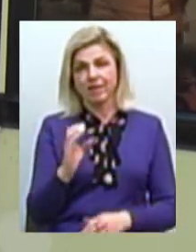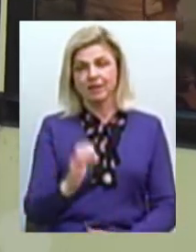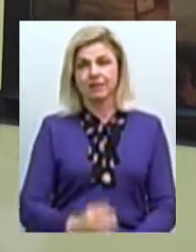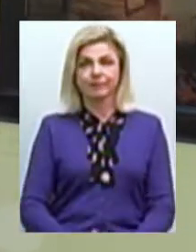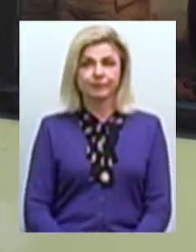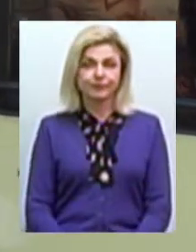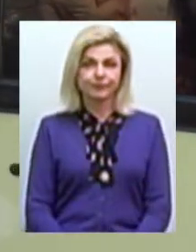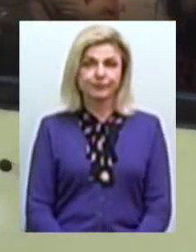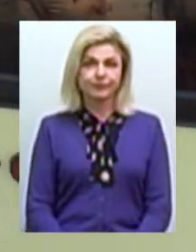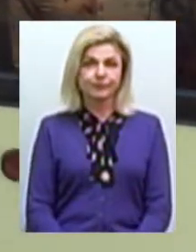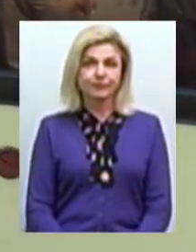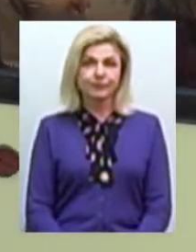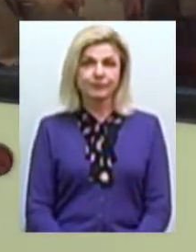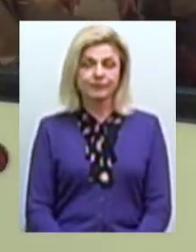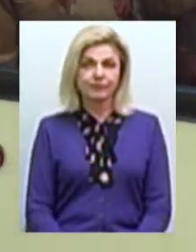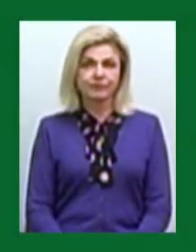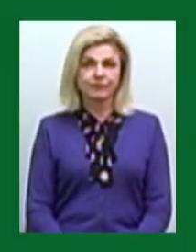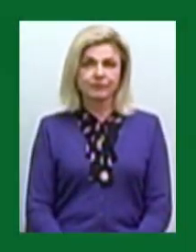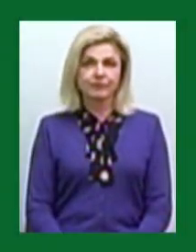Гурова, Ігор Чорний. Новини на Суспільному.